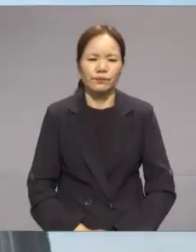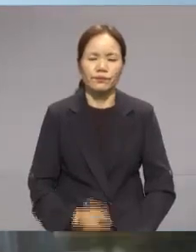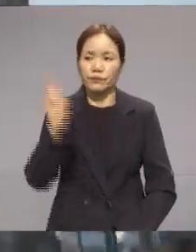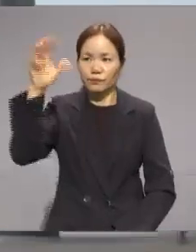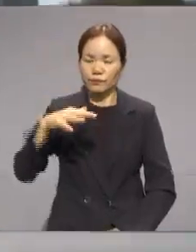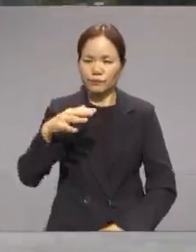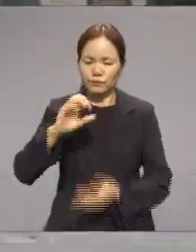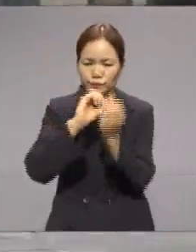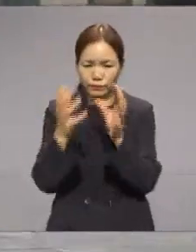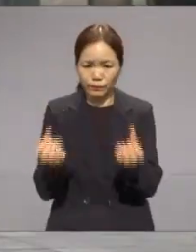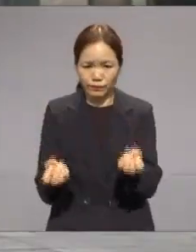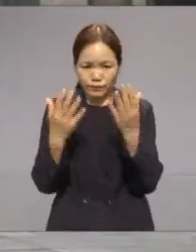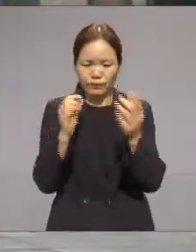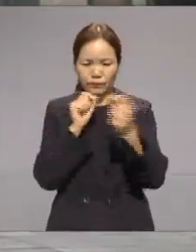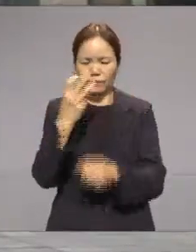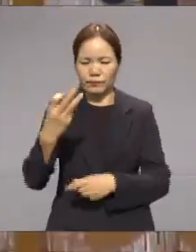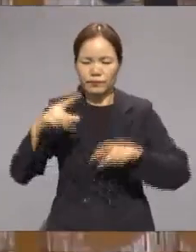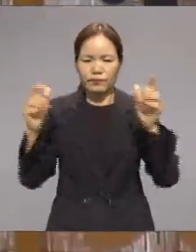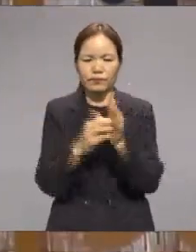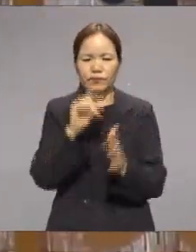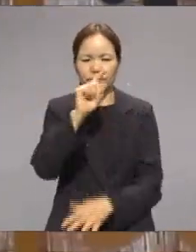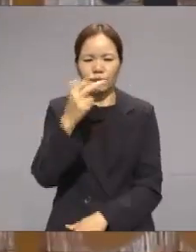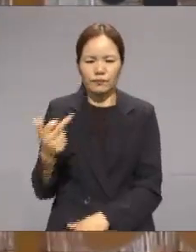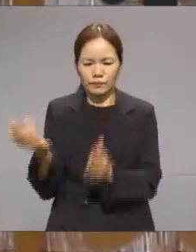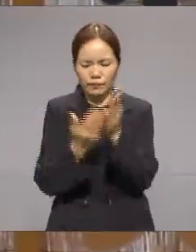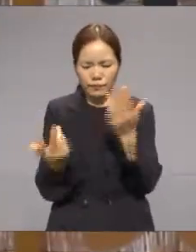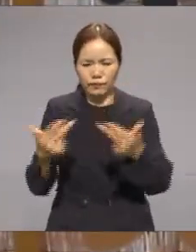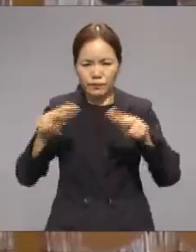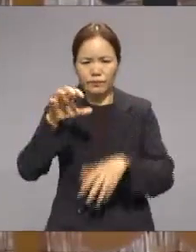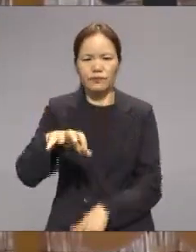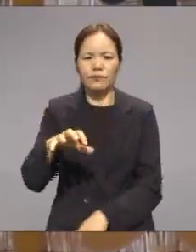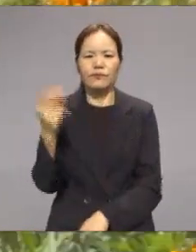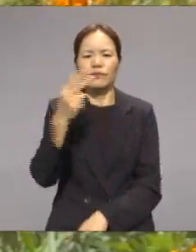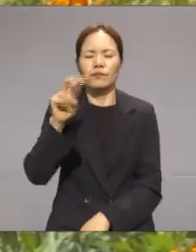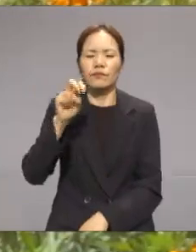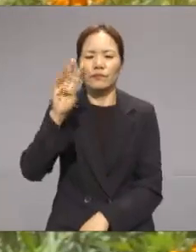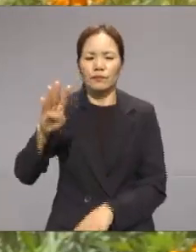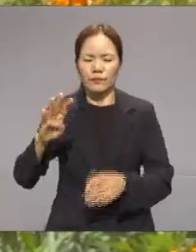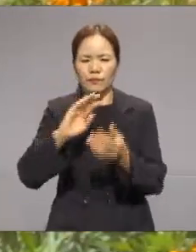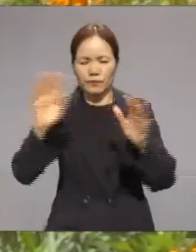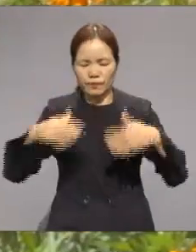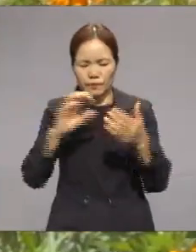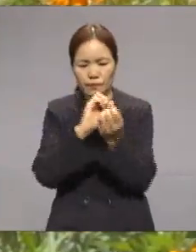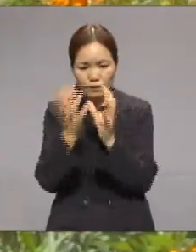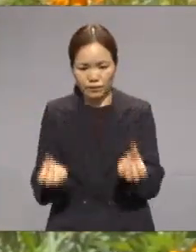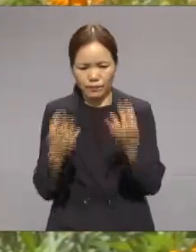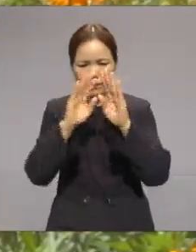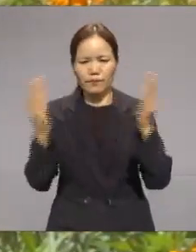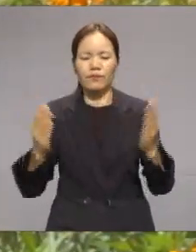고향 국제 꽃 박람회는 오는 13일까지 일산 호수공원에서 2024 고향 가을 꽃 축제를 개최한다고